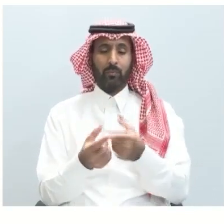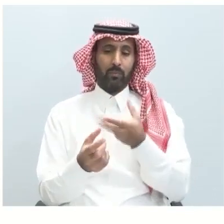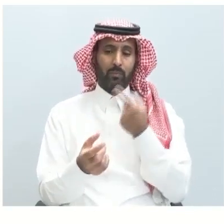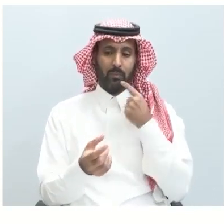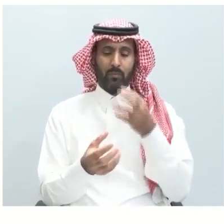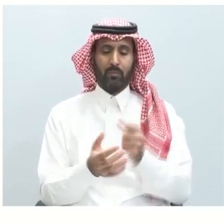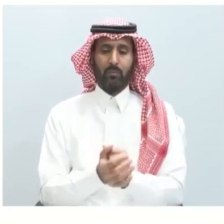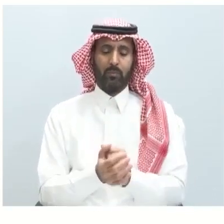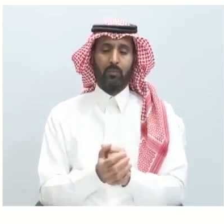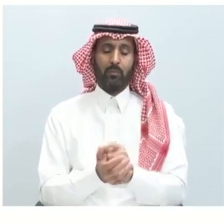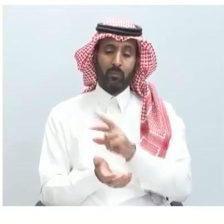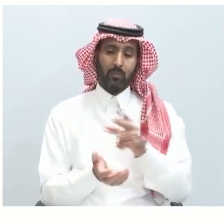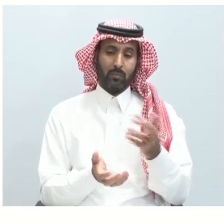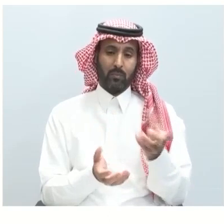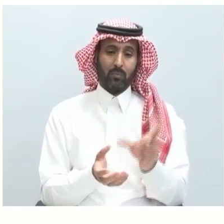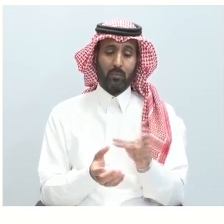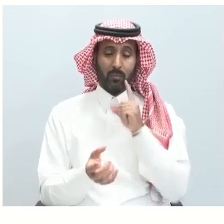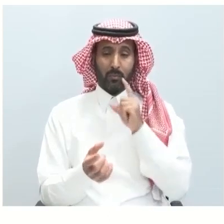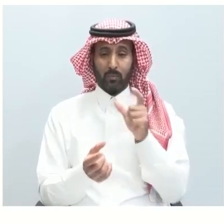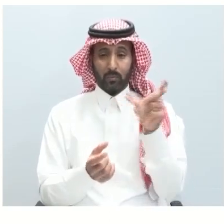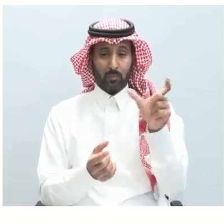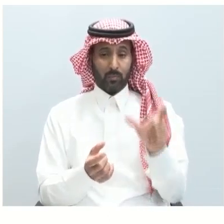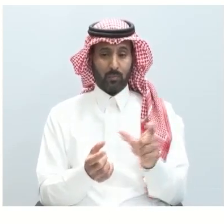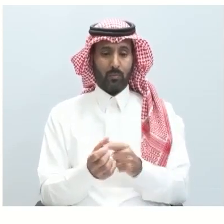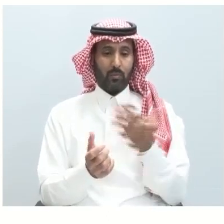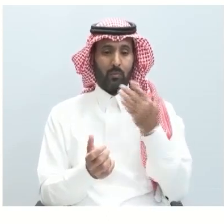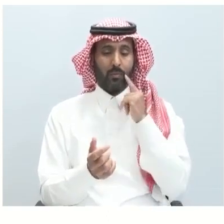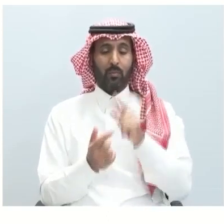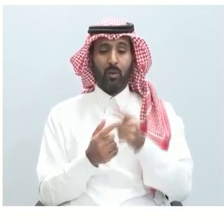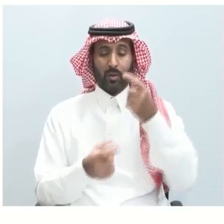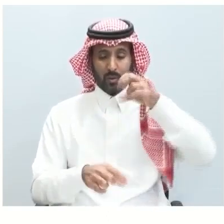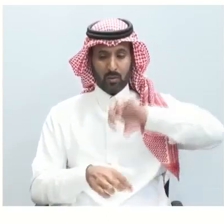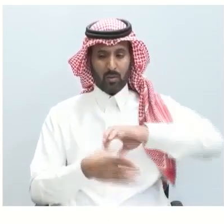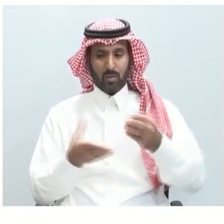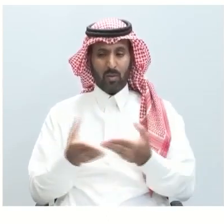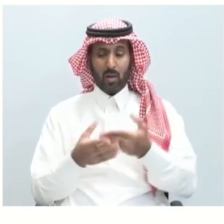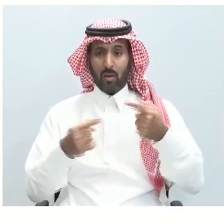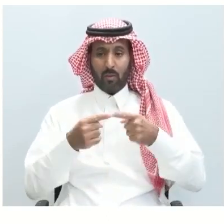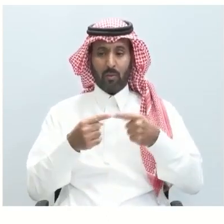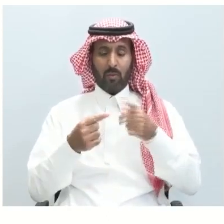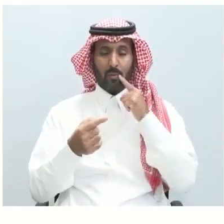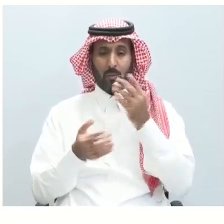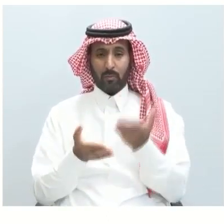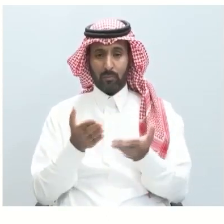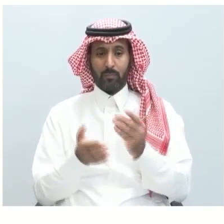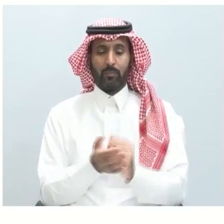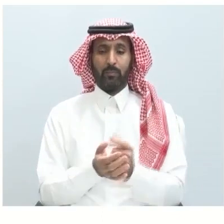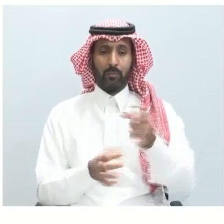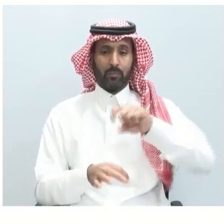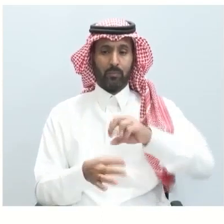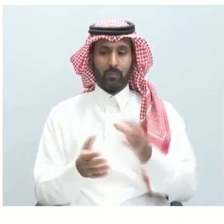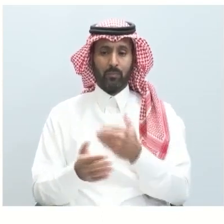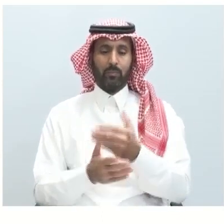جديده مختلفه مفرداتنا الجديده التفاعل عكسي والاتزان